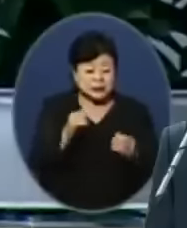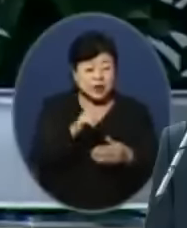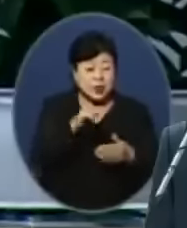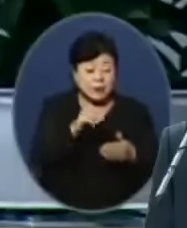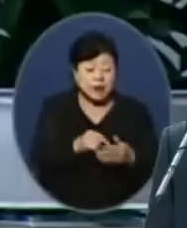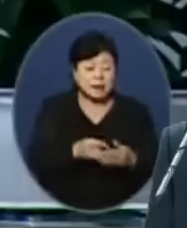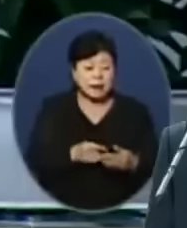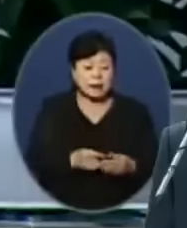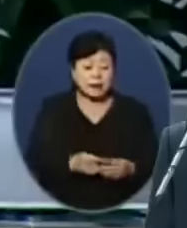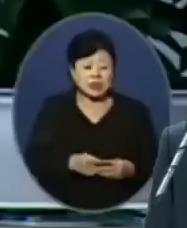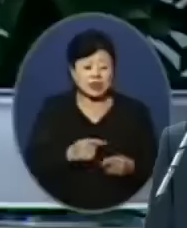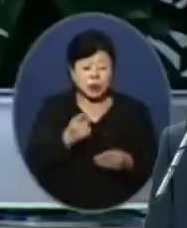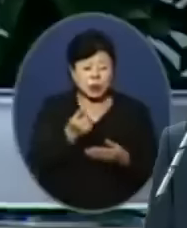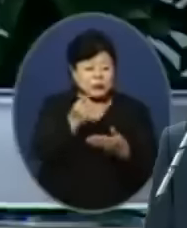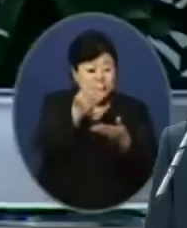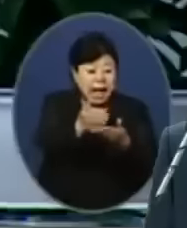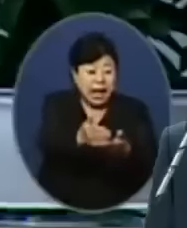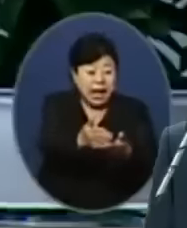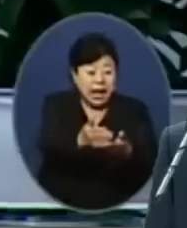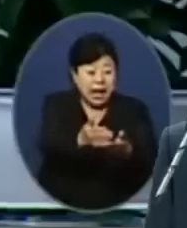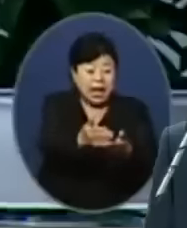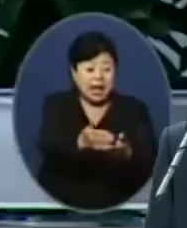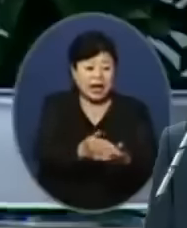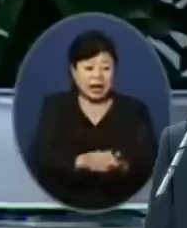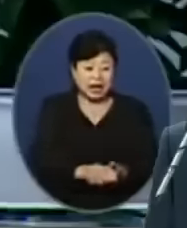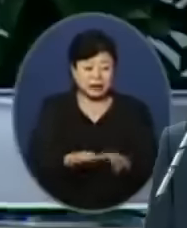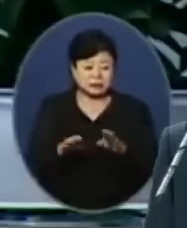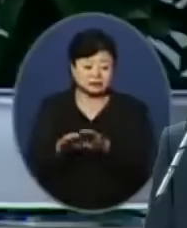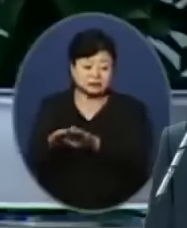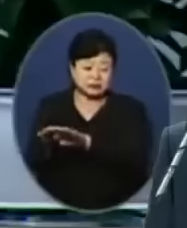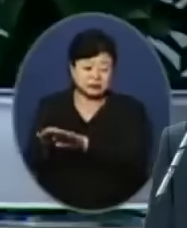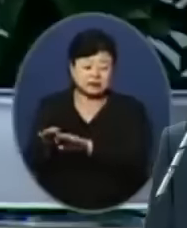마음에 교회 오지 마라, 오지 마라. 지금 안 오는 것이